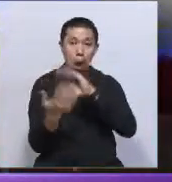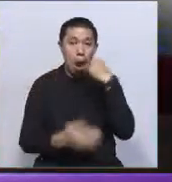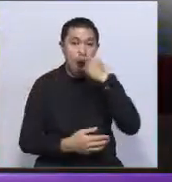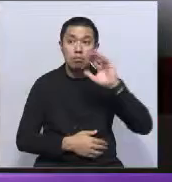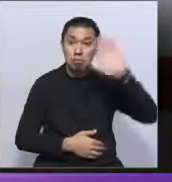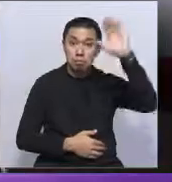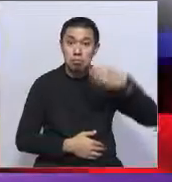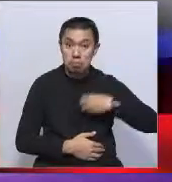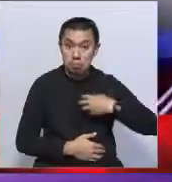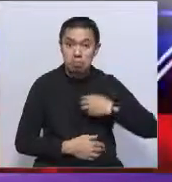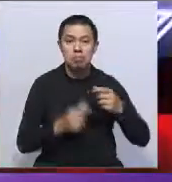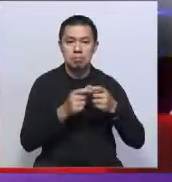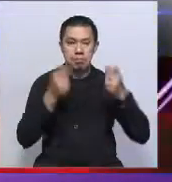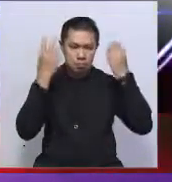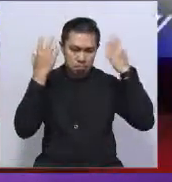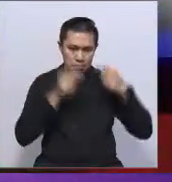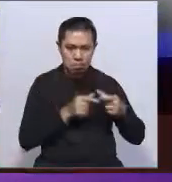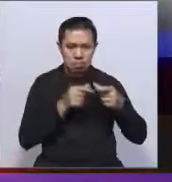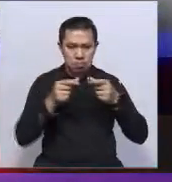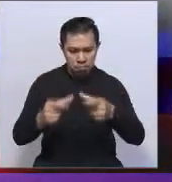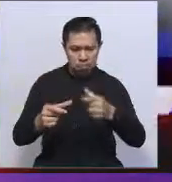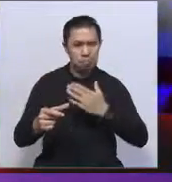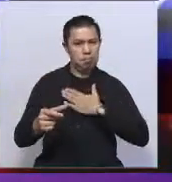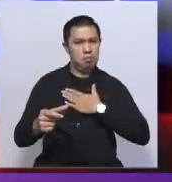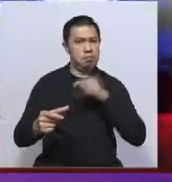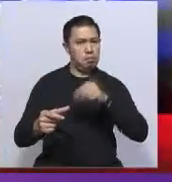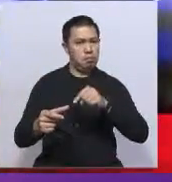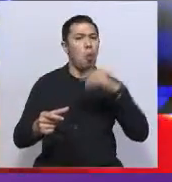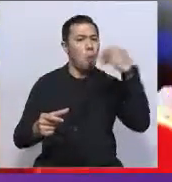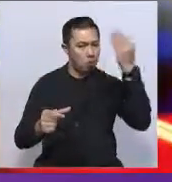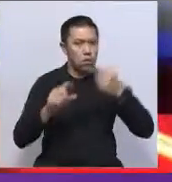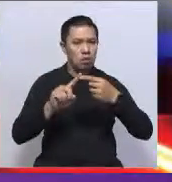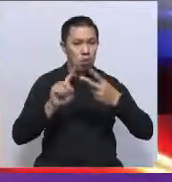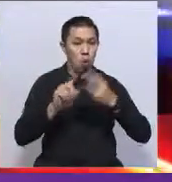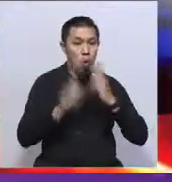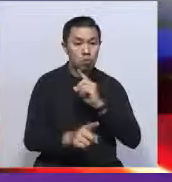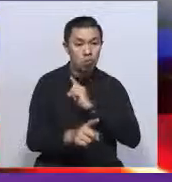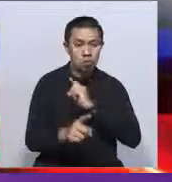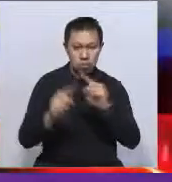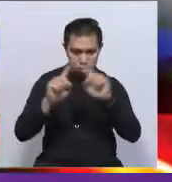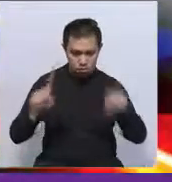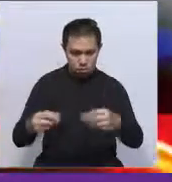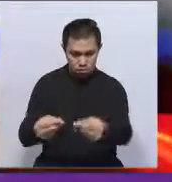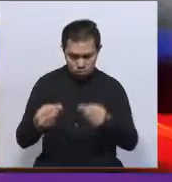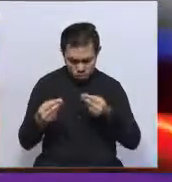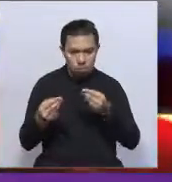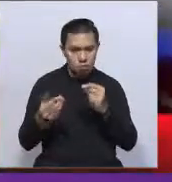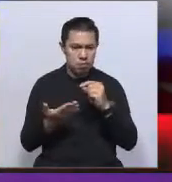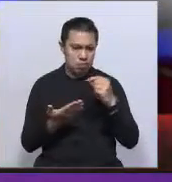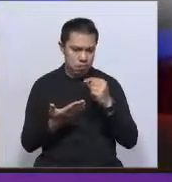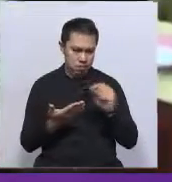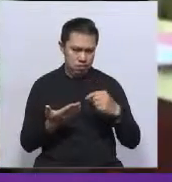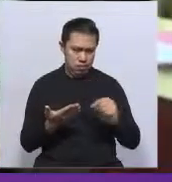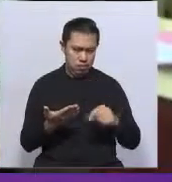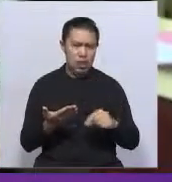คิดเห็นต้องนำบัตรประจำตัวประชาชนมายืนยันตัวบุคคลจากนั้นเจ้าหน้าที่จะแจกแบบฟอร์มให้ตอบคำถามซึ่งก็